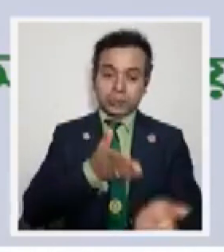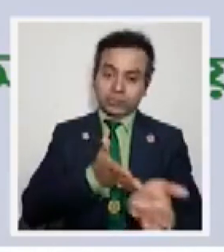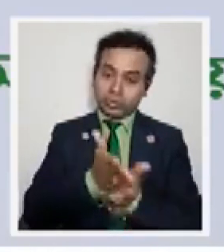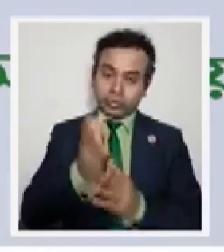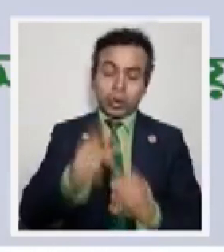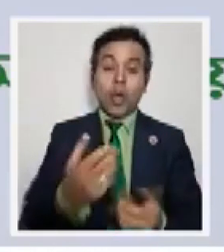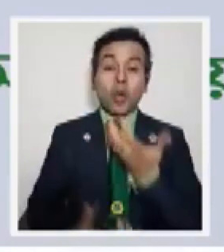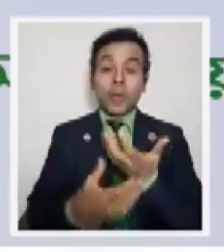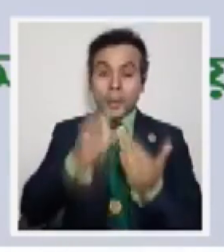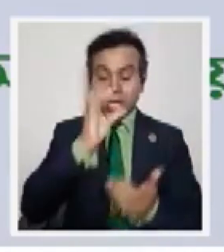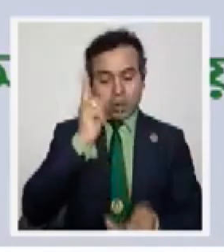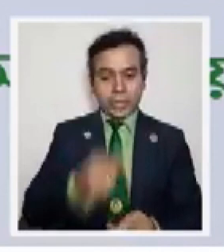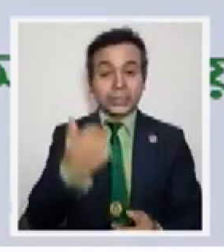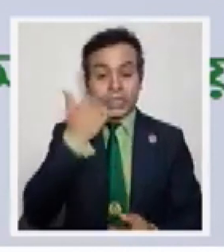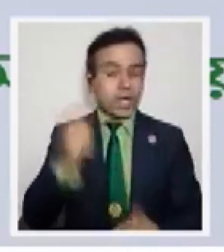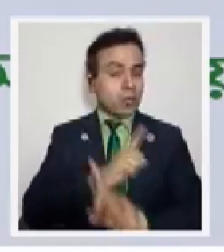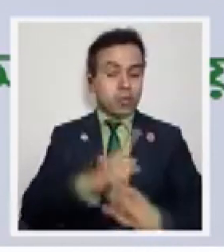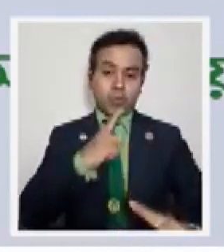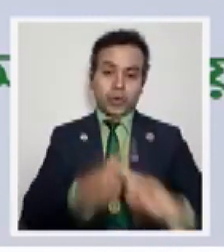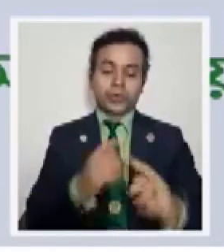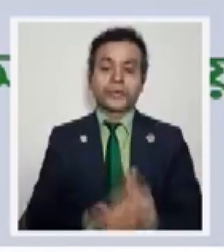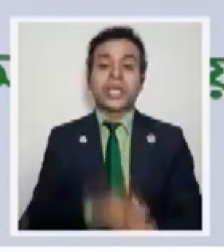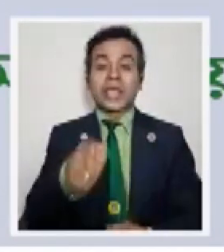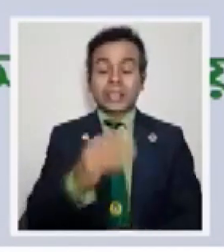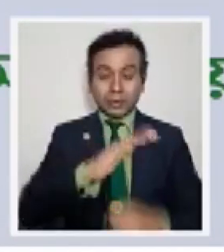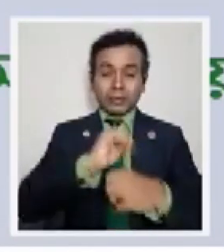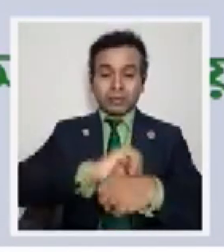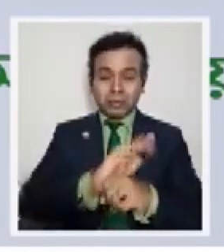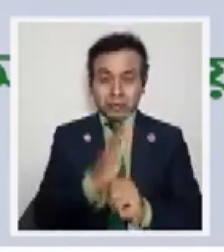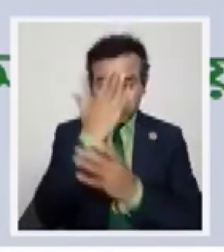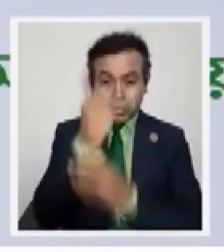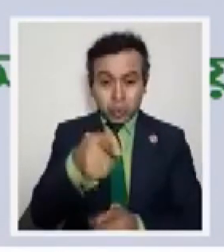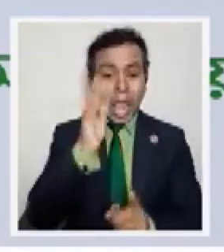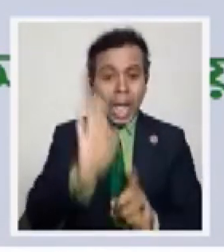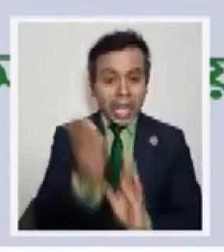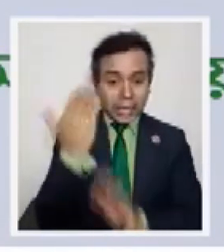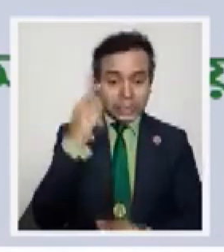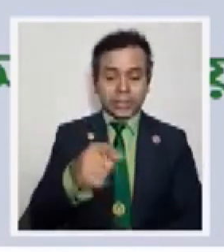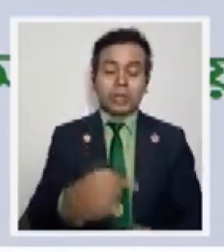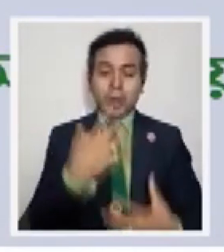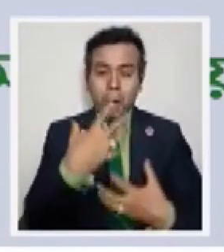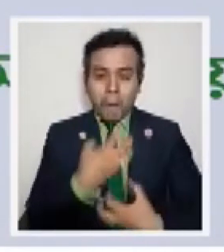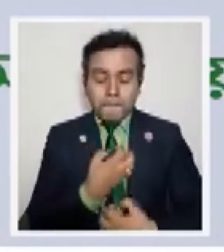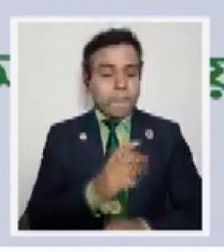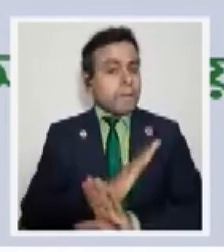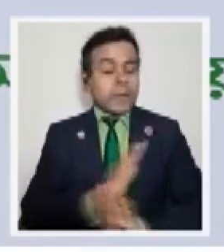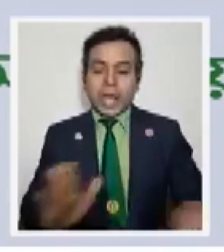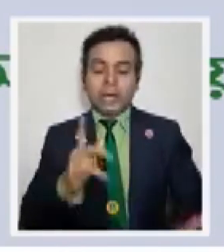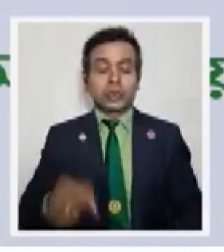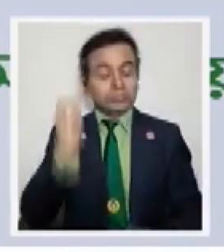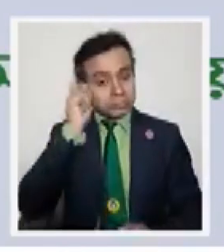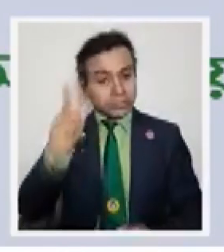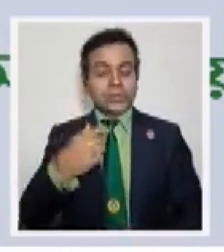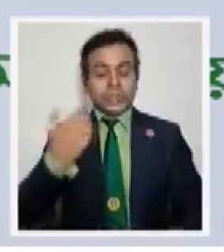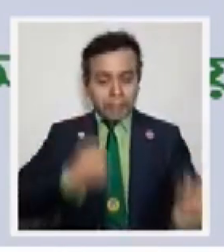খাবারের মধ্যে বেশি পরিমাণে তরল খাবার বা পানি পান করার জন্য সবসময় চিকিৎসকরা পরামর্শ দিয়ে থাকেন। এবং যারা আক্রান্ত